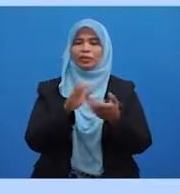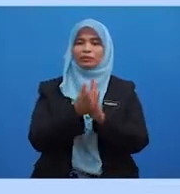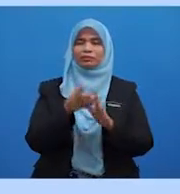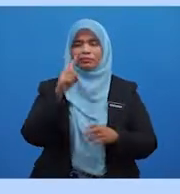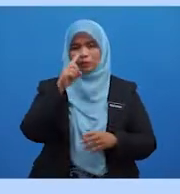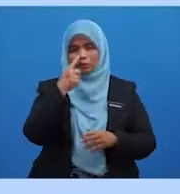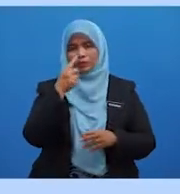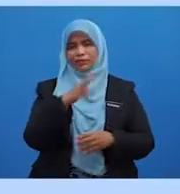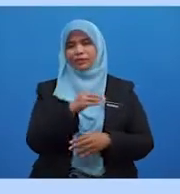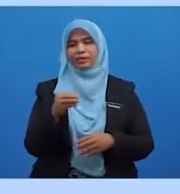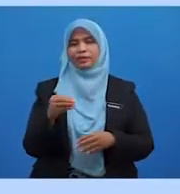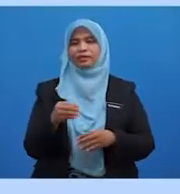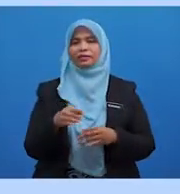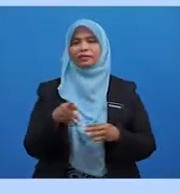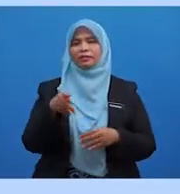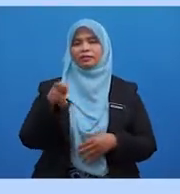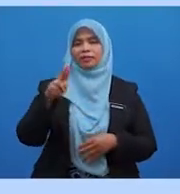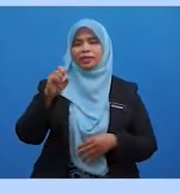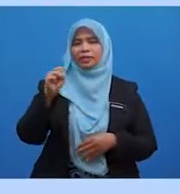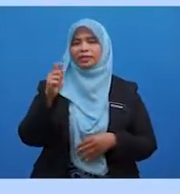permainannya juga akan terjejas.